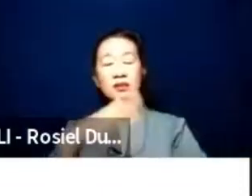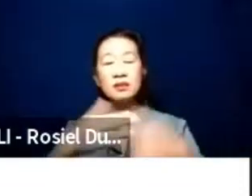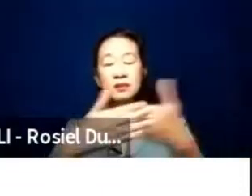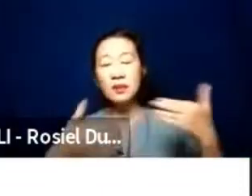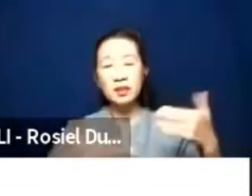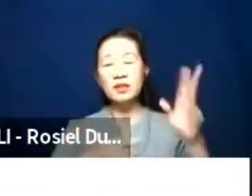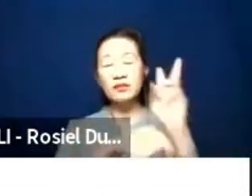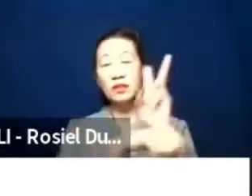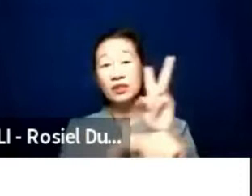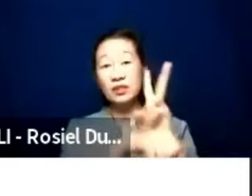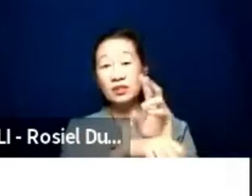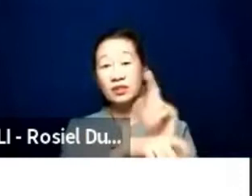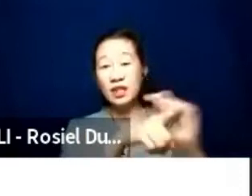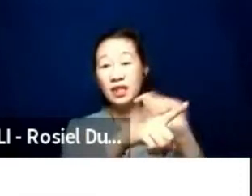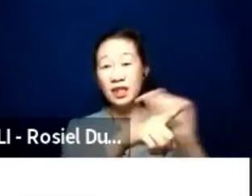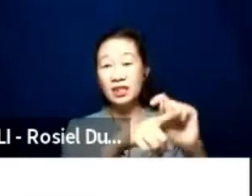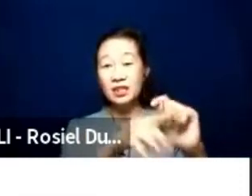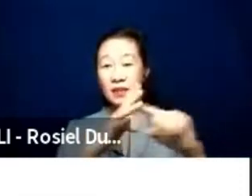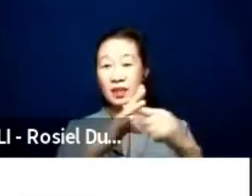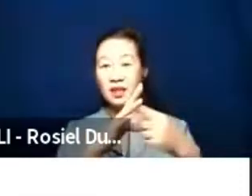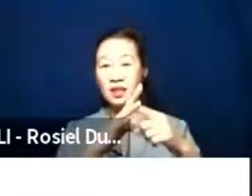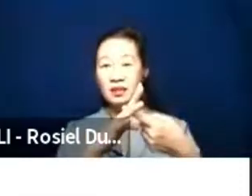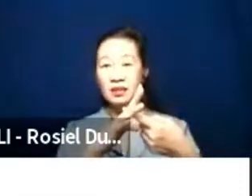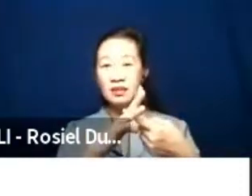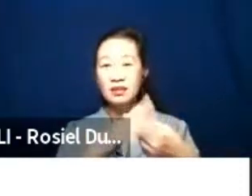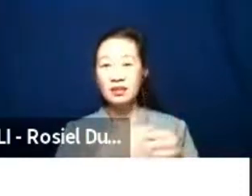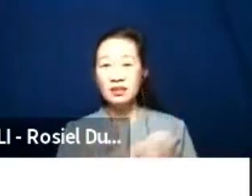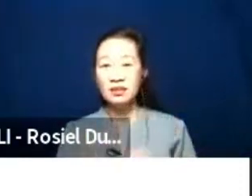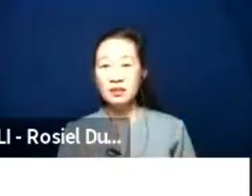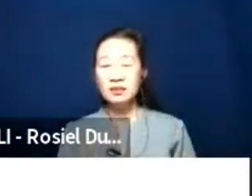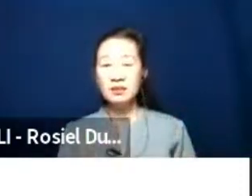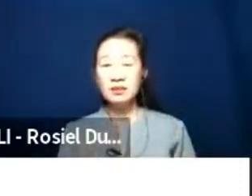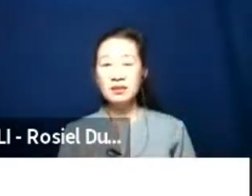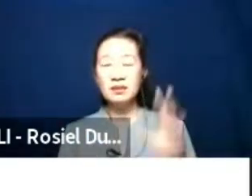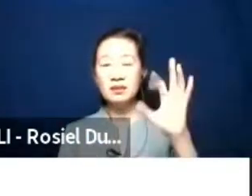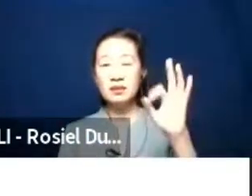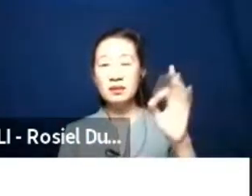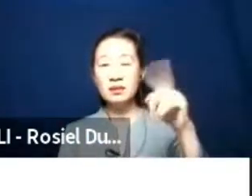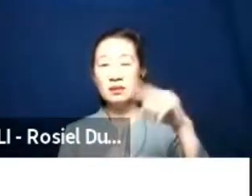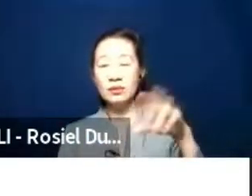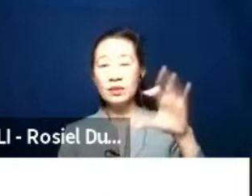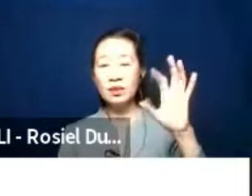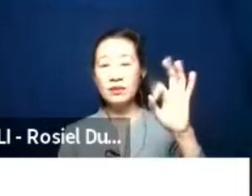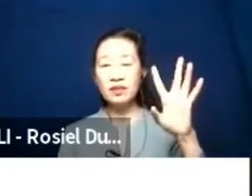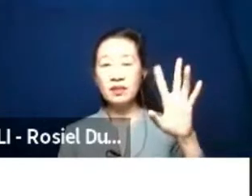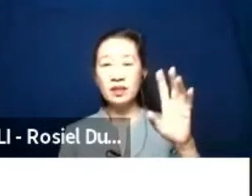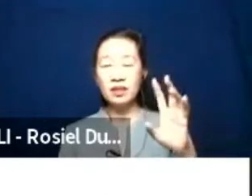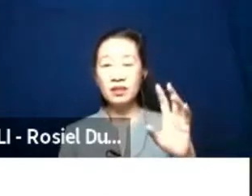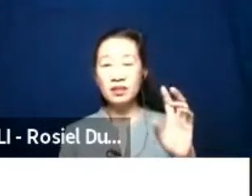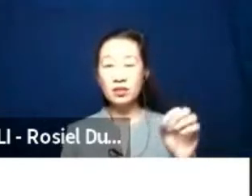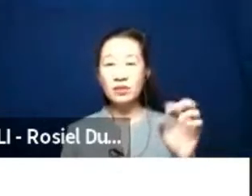training. And usually this begins at the pre-teen level, so 9 to 11 years old. So dito